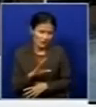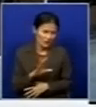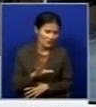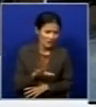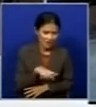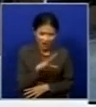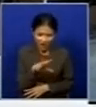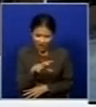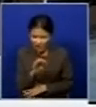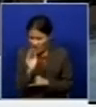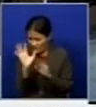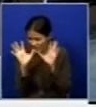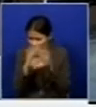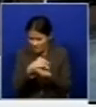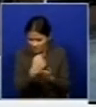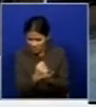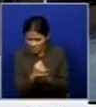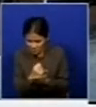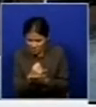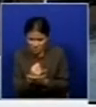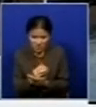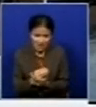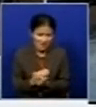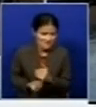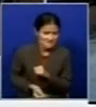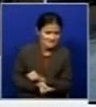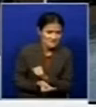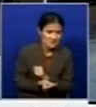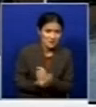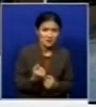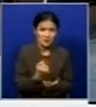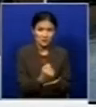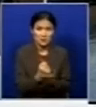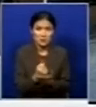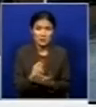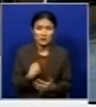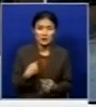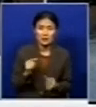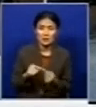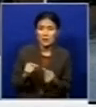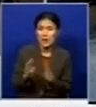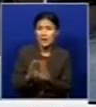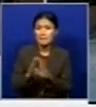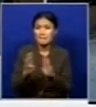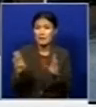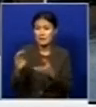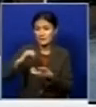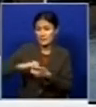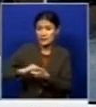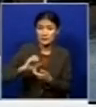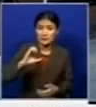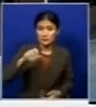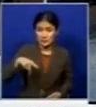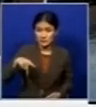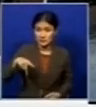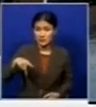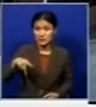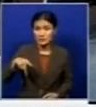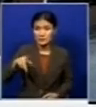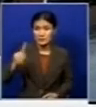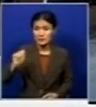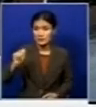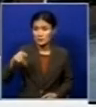เป็นทางเดินเพื่อให้สามารถเดินไปยังประเทศเม็กซิโกเพื่อไปเป็นสมาชิก